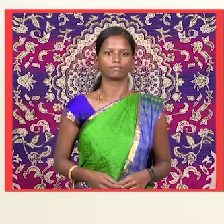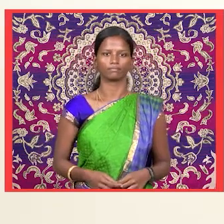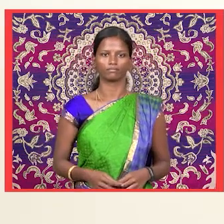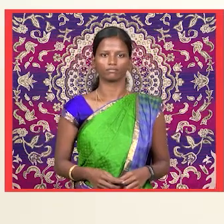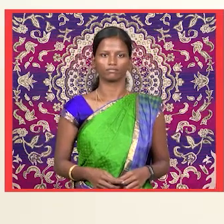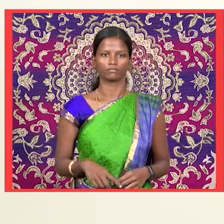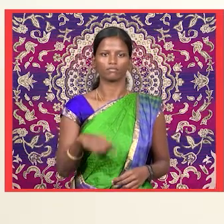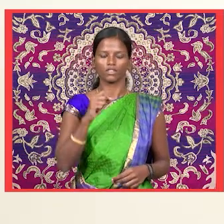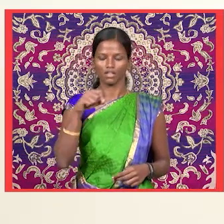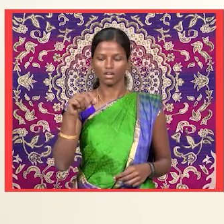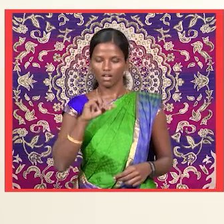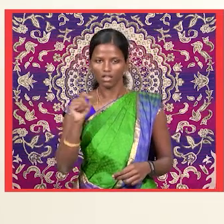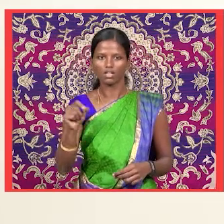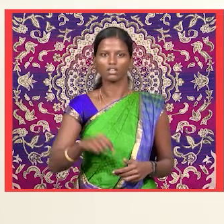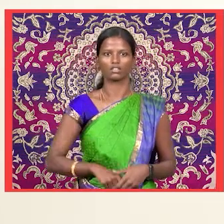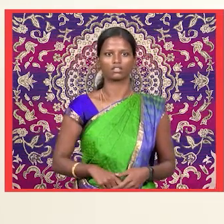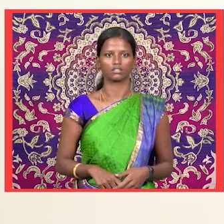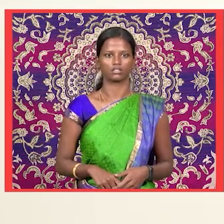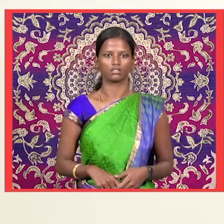ஏற்படும் மாற்றம்